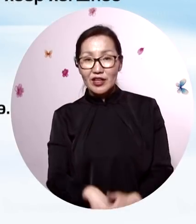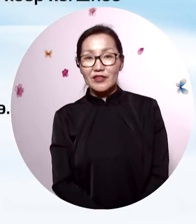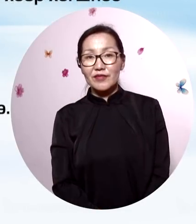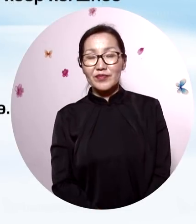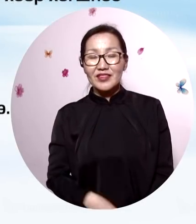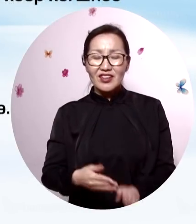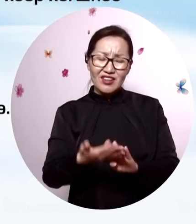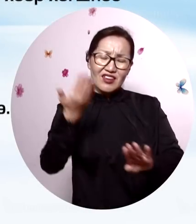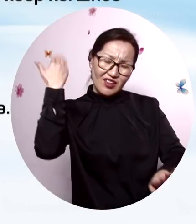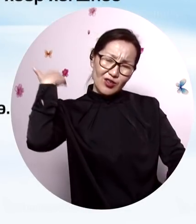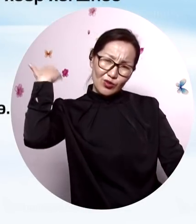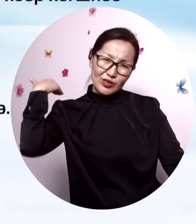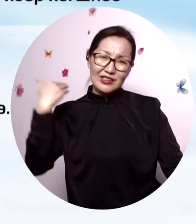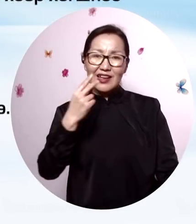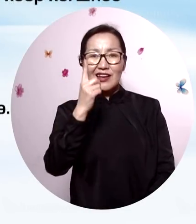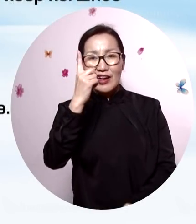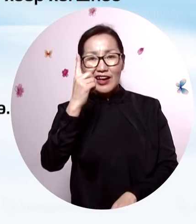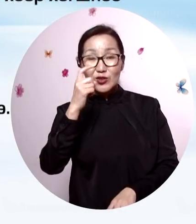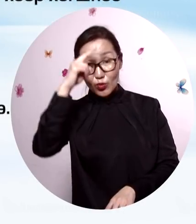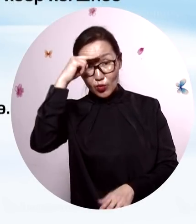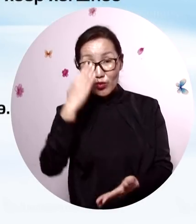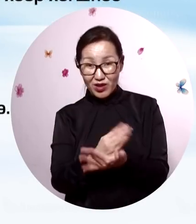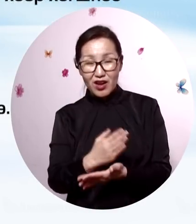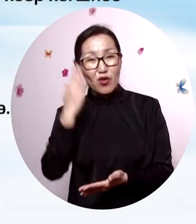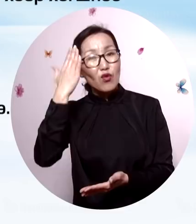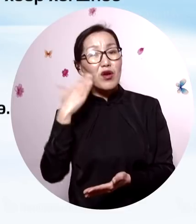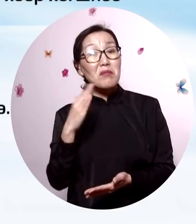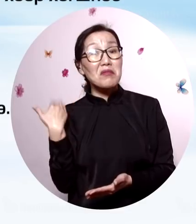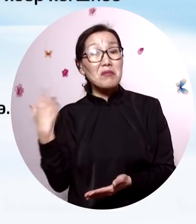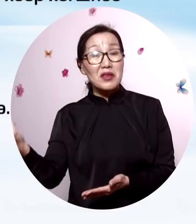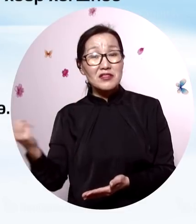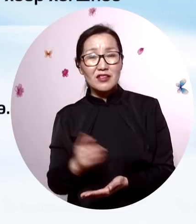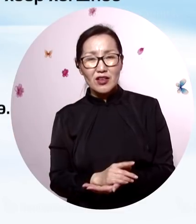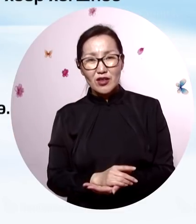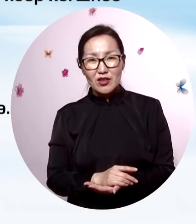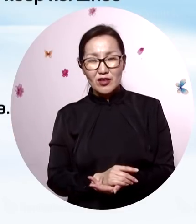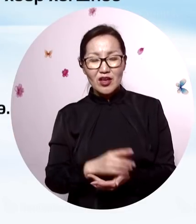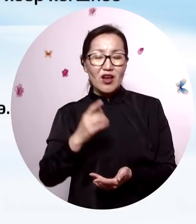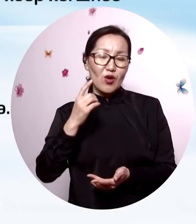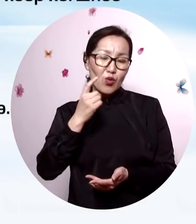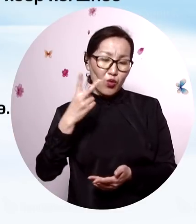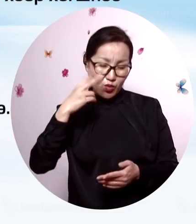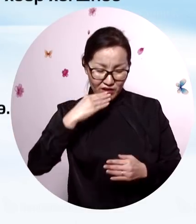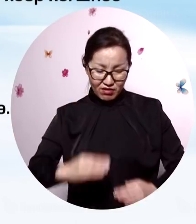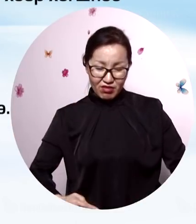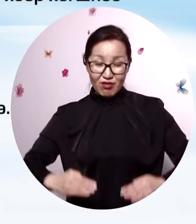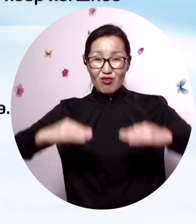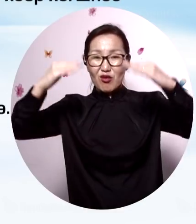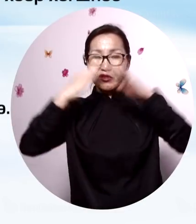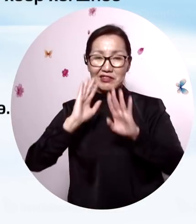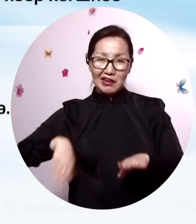Эрт цагт ганц хүүтэй өвгөн эмгэн хоёр байжээ. Хүүн нэрийн цэнт хүрүүтэй эцэг ихэ орхин